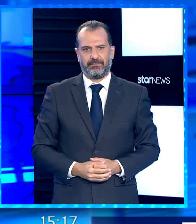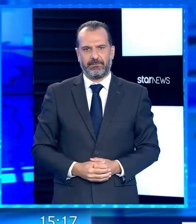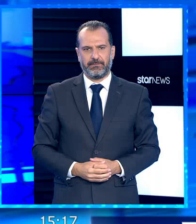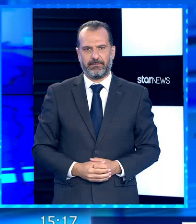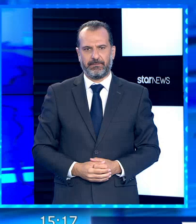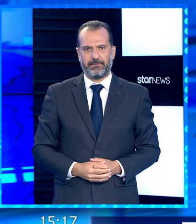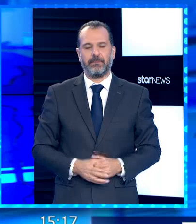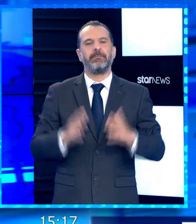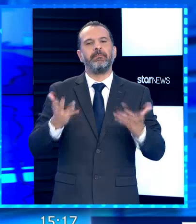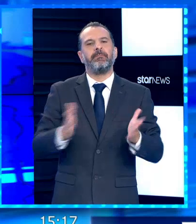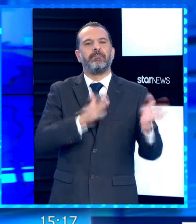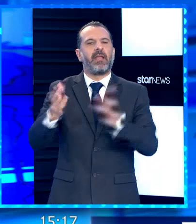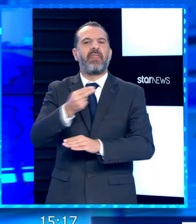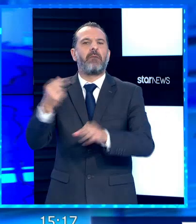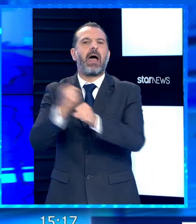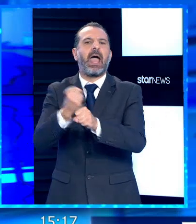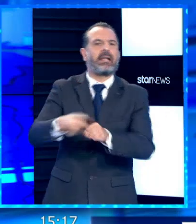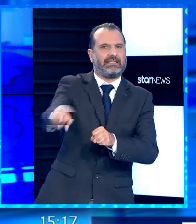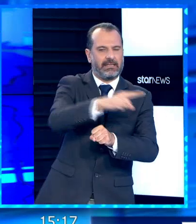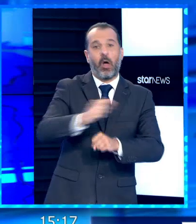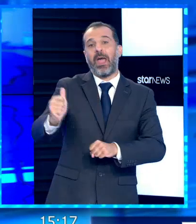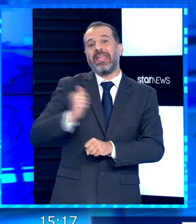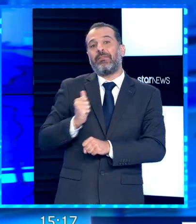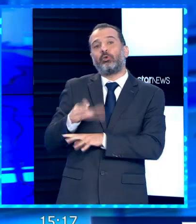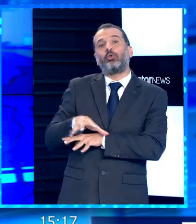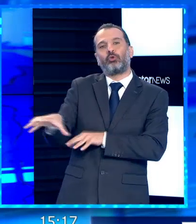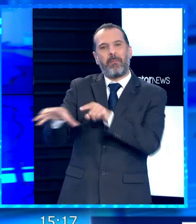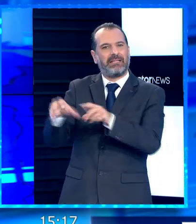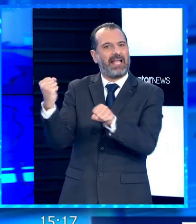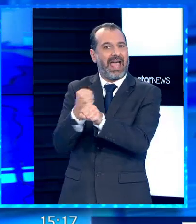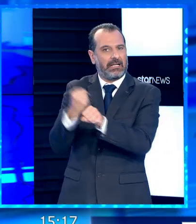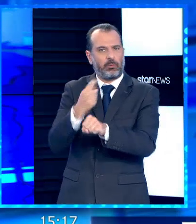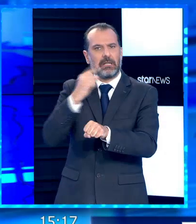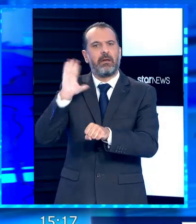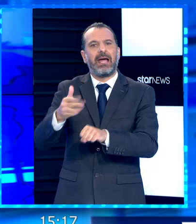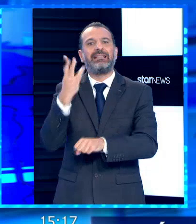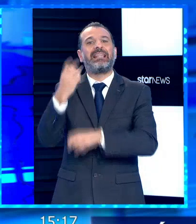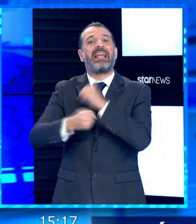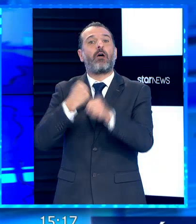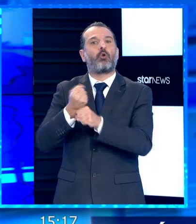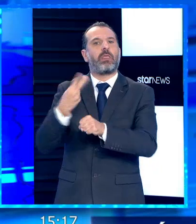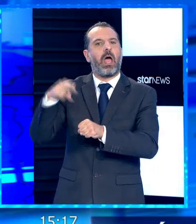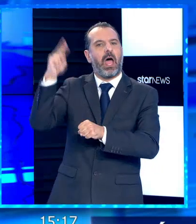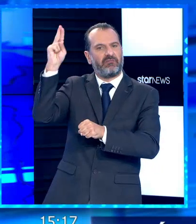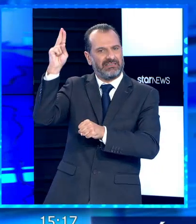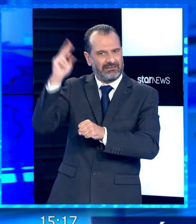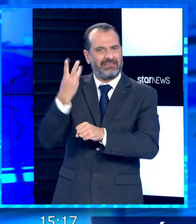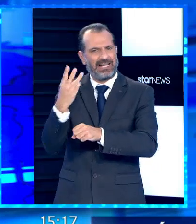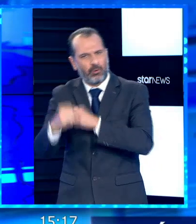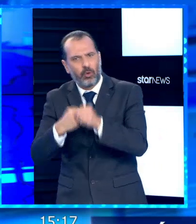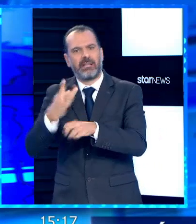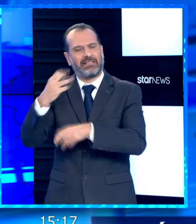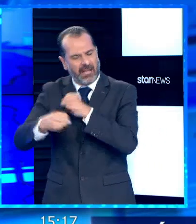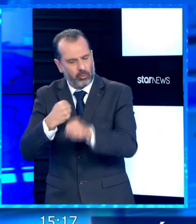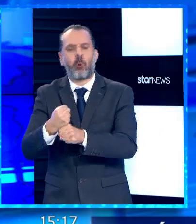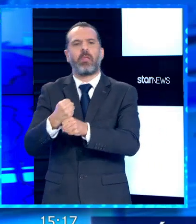Το ξεπάγωμα των τριετιών ανακοίνωσε ο Πρωθυπουργός στη Διεθνή Έκθεση Θεσσαλονίκης νωρίτερα από ό,τι αναμενόταν. Έτσι, από την